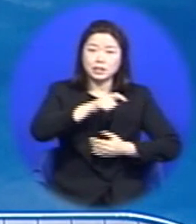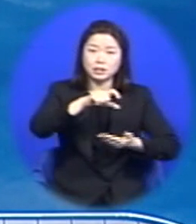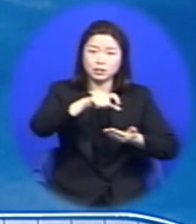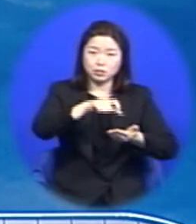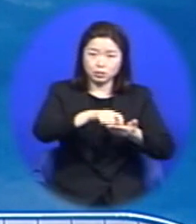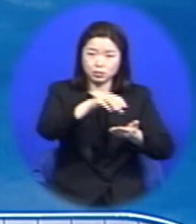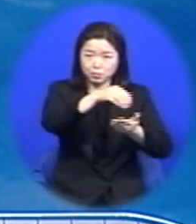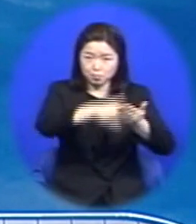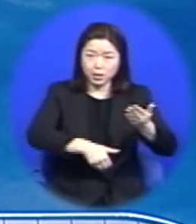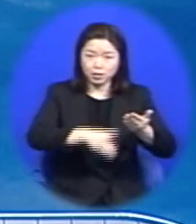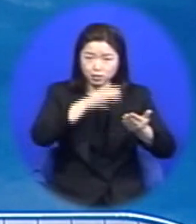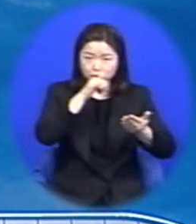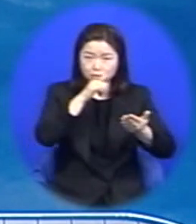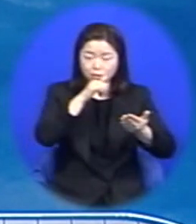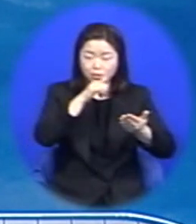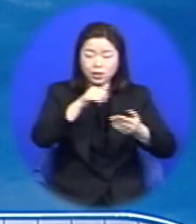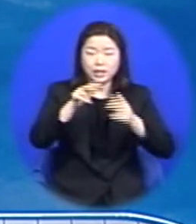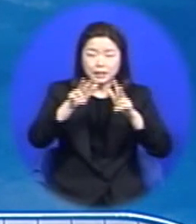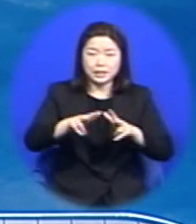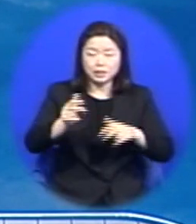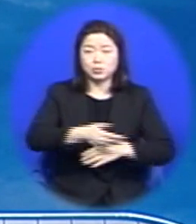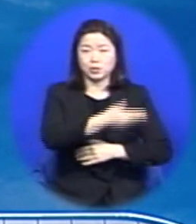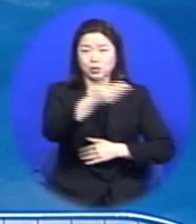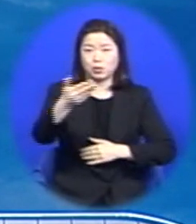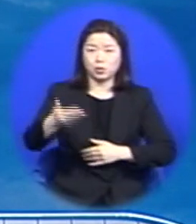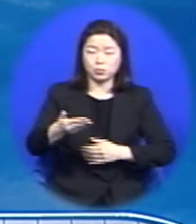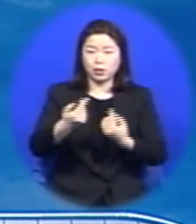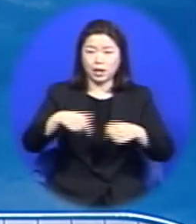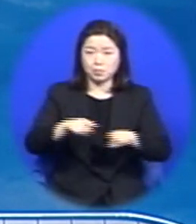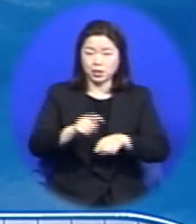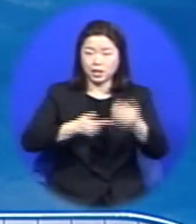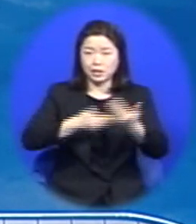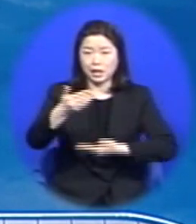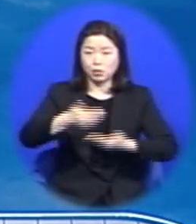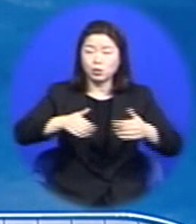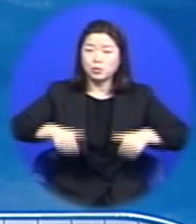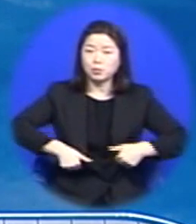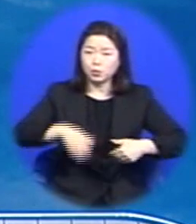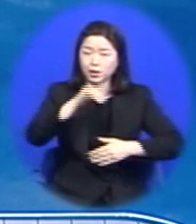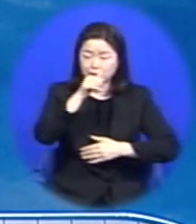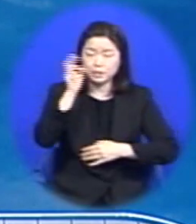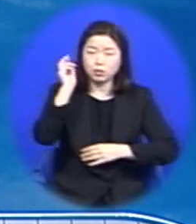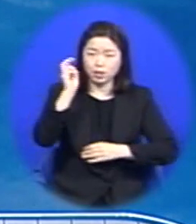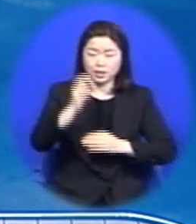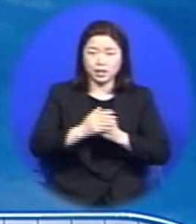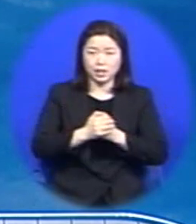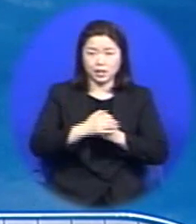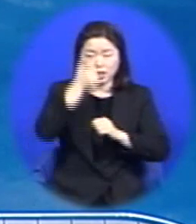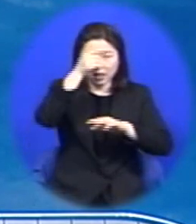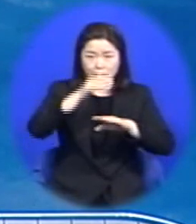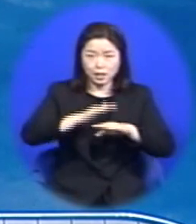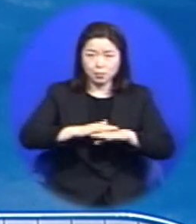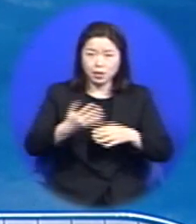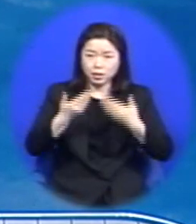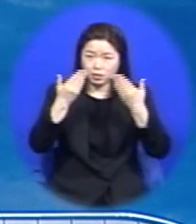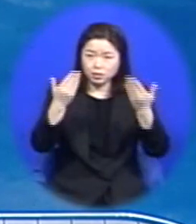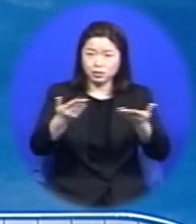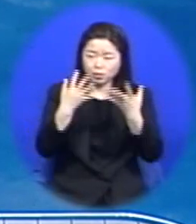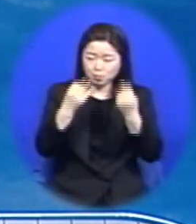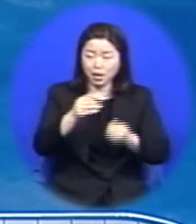이 단원을 여러분들과 같이 좀 나누어야 될 필요가 있겠습니다. 왜냐하면 예배는 그렇게 많이